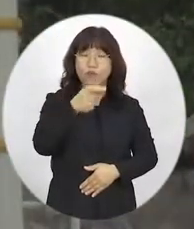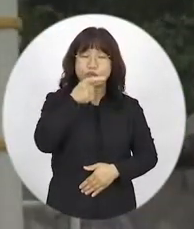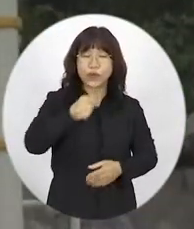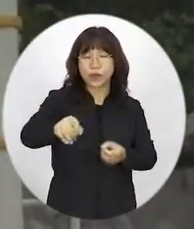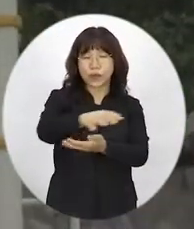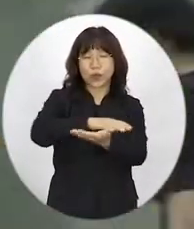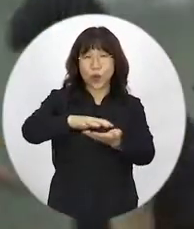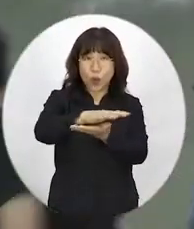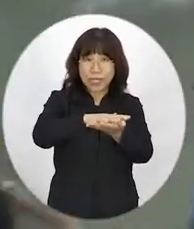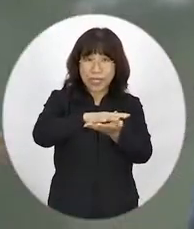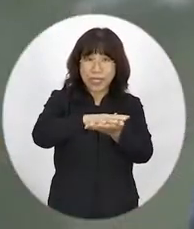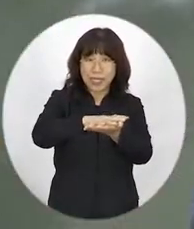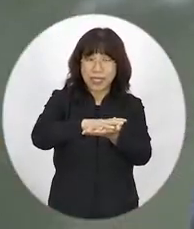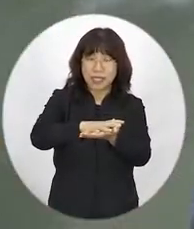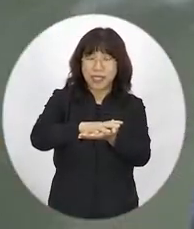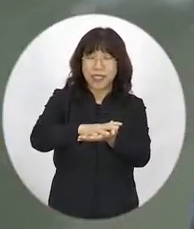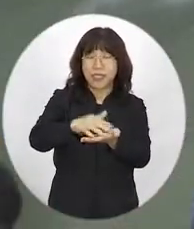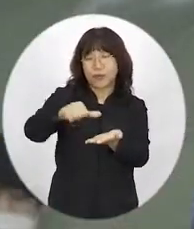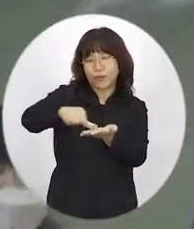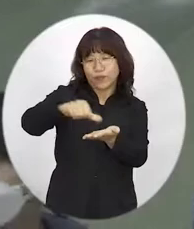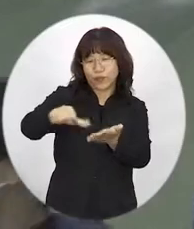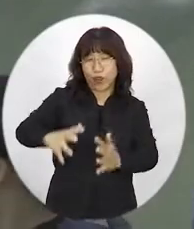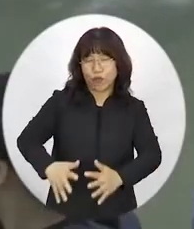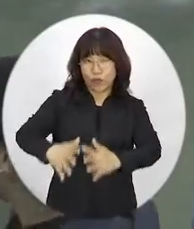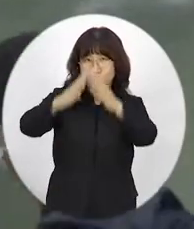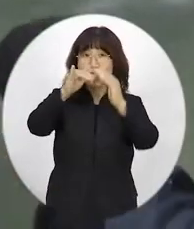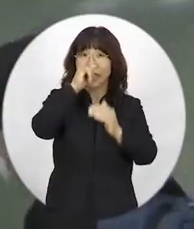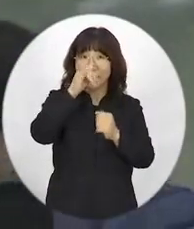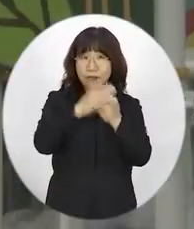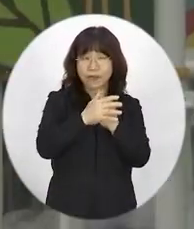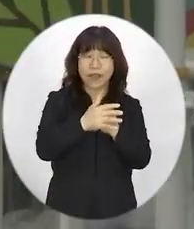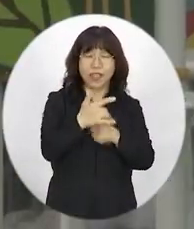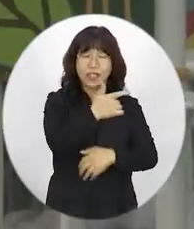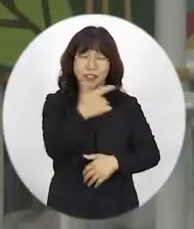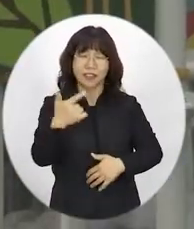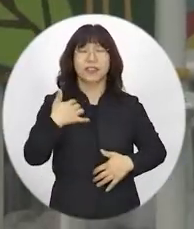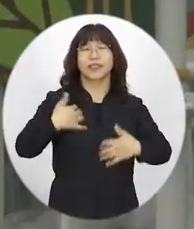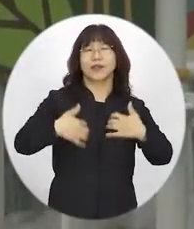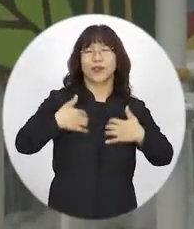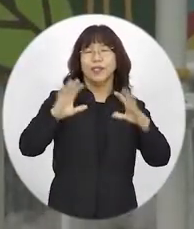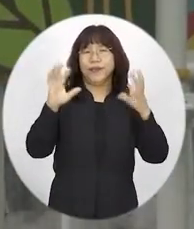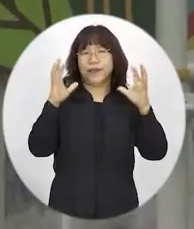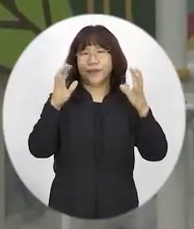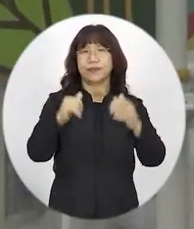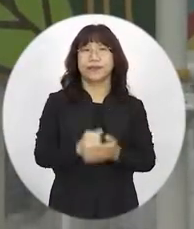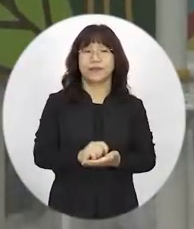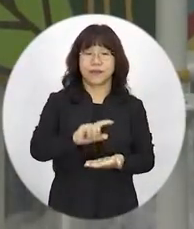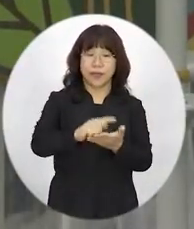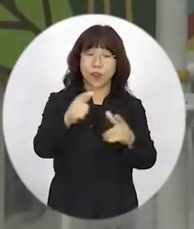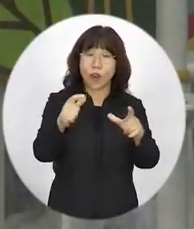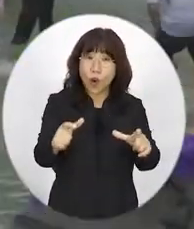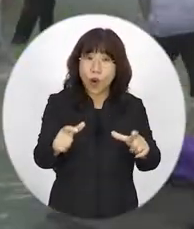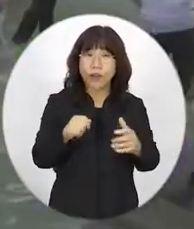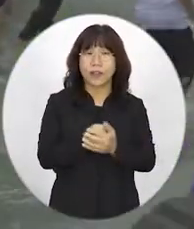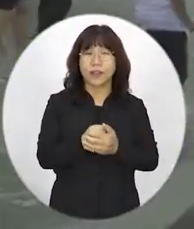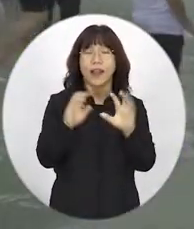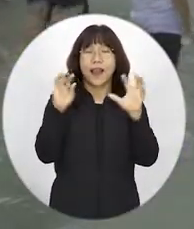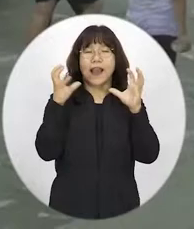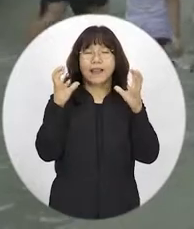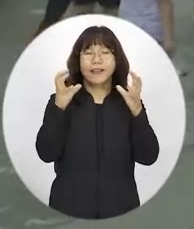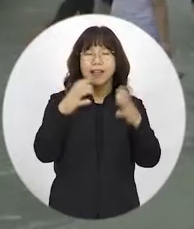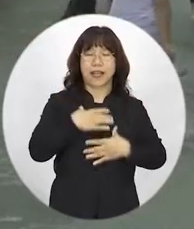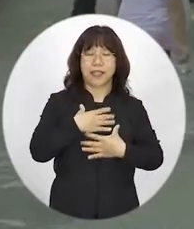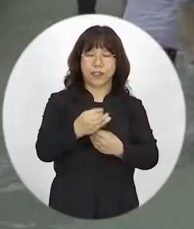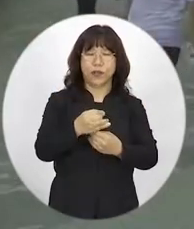물놀이가 가능한 조합 놀이시설을 갖추고 있어 지역 아이들에게 큰 호응을 얻고 있습니다. 한편 강서구는